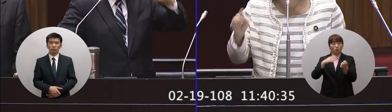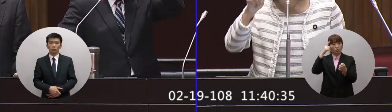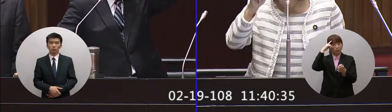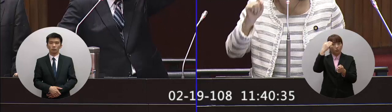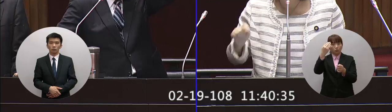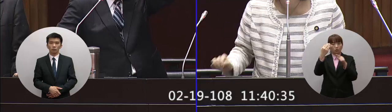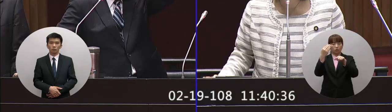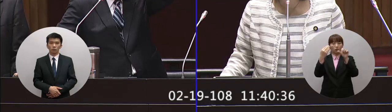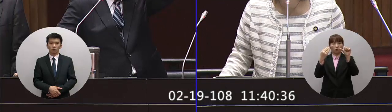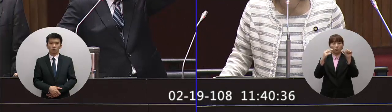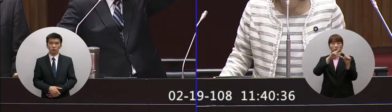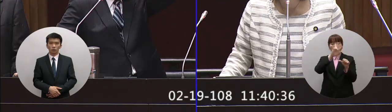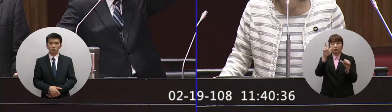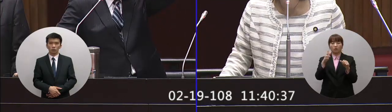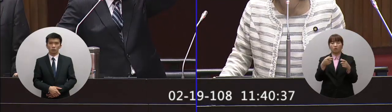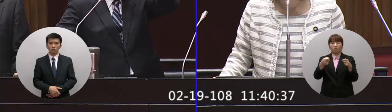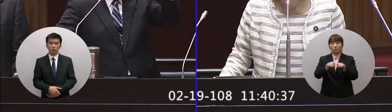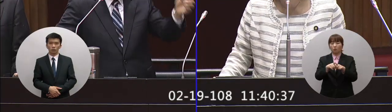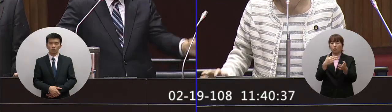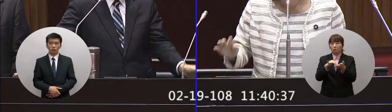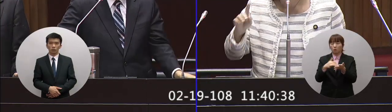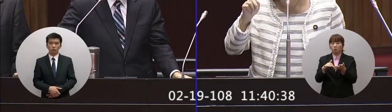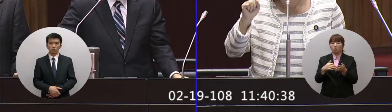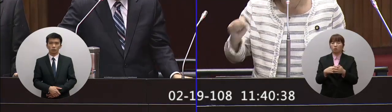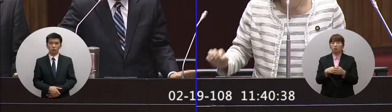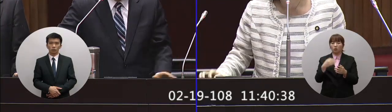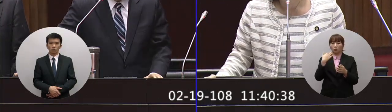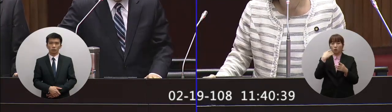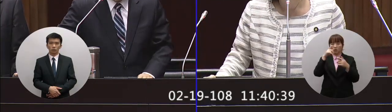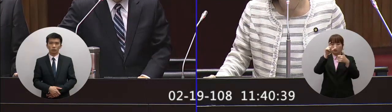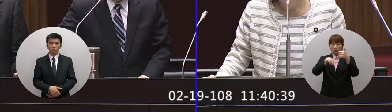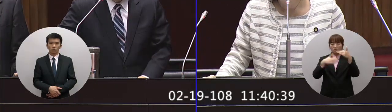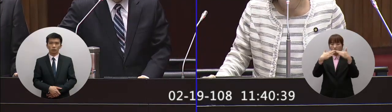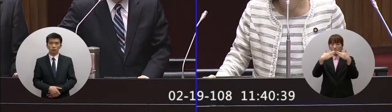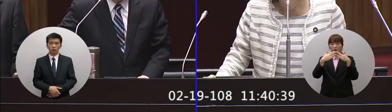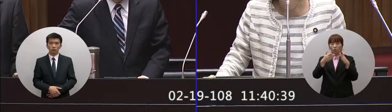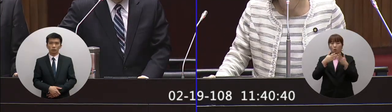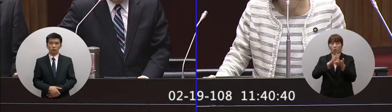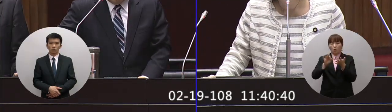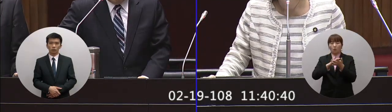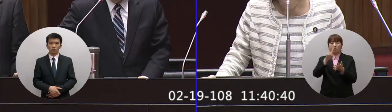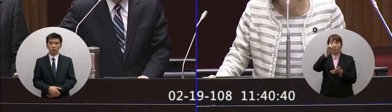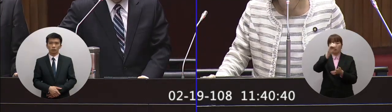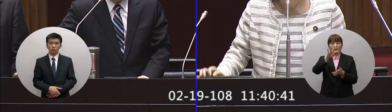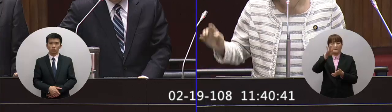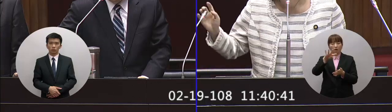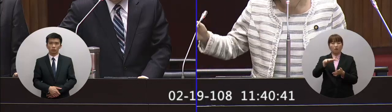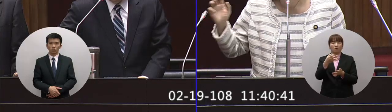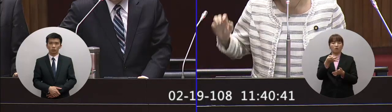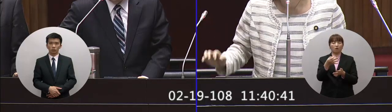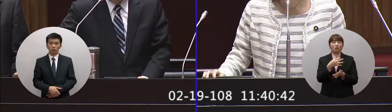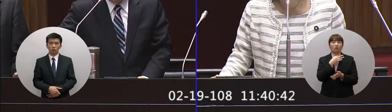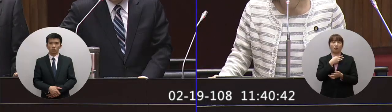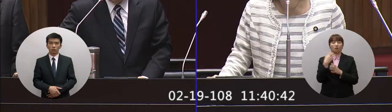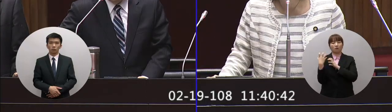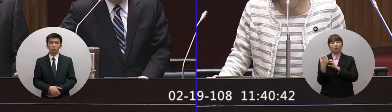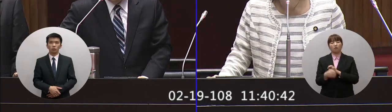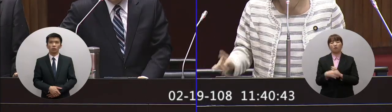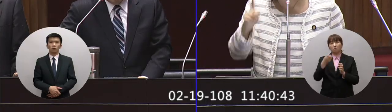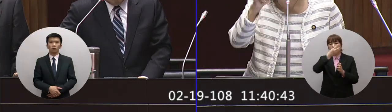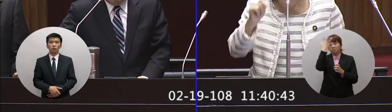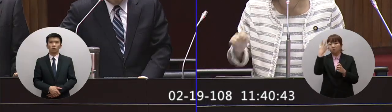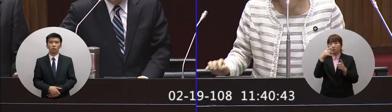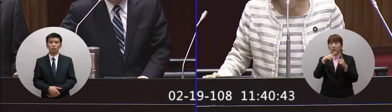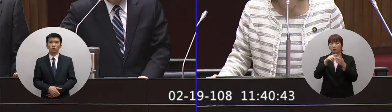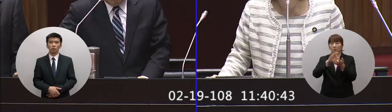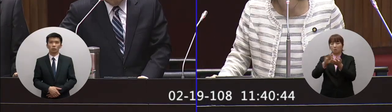9.55天的话，我一等于是我如果生病下来的话，一个家庭要花24000左右的一个费用，对一个年轻朋友